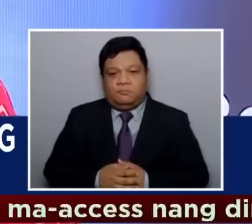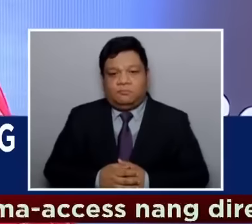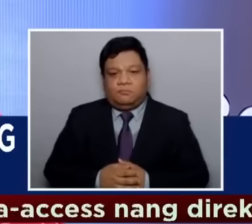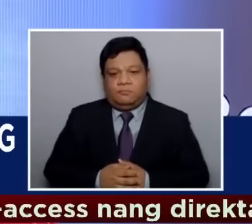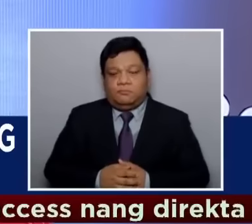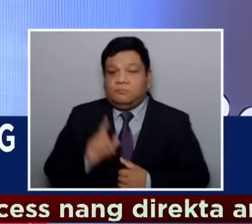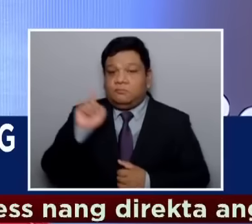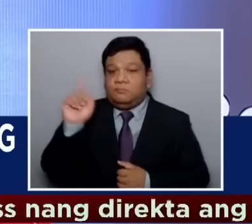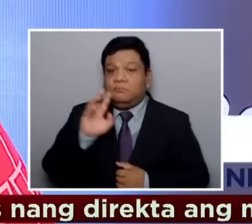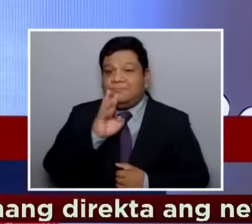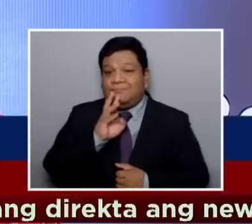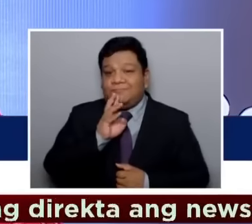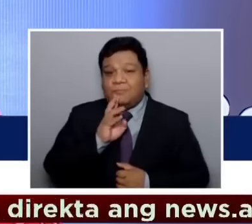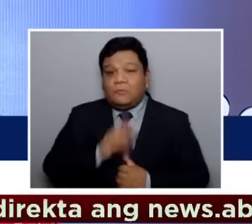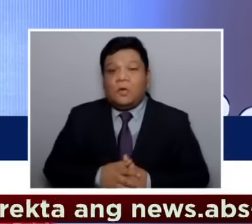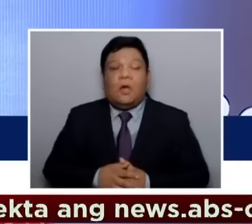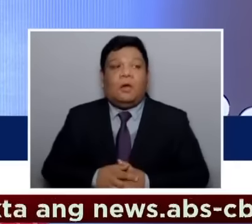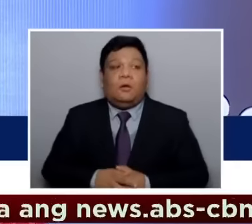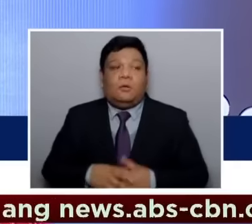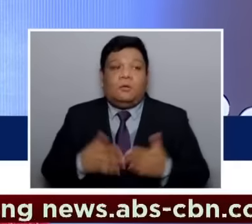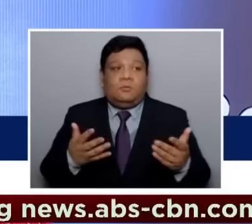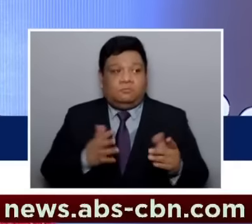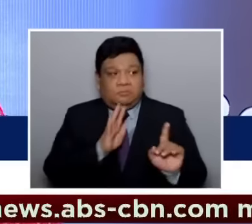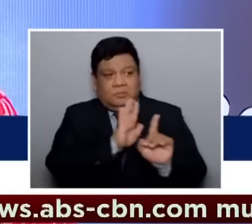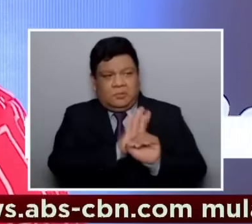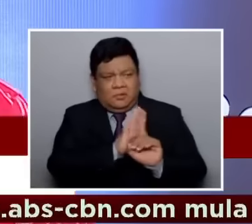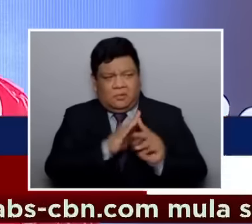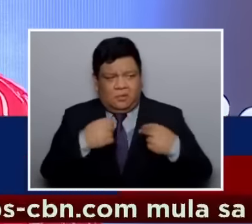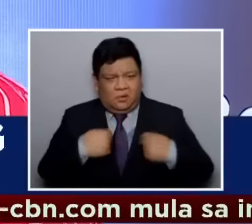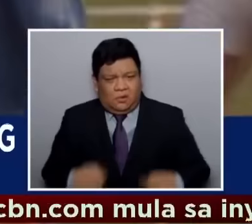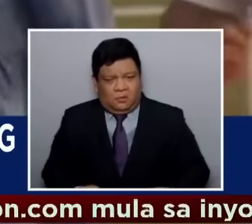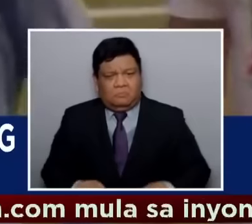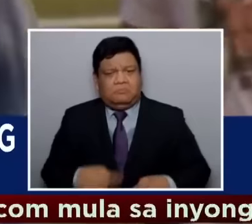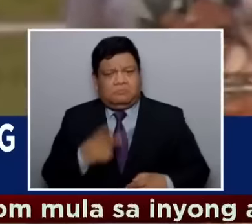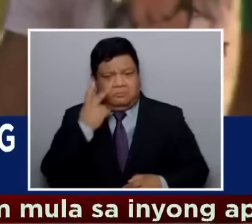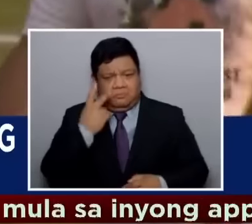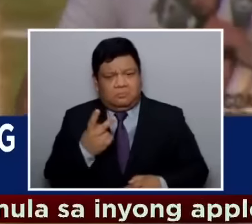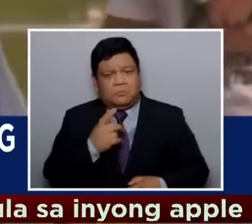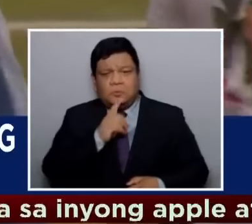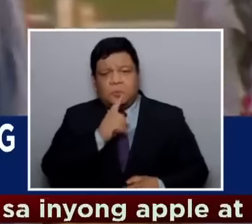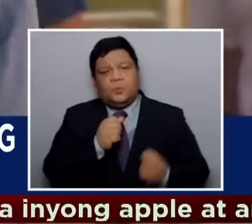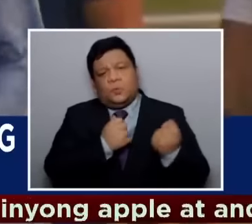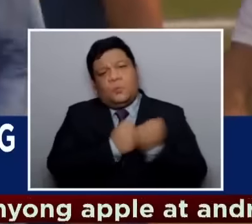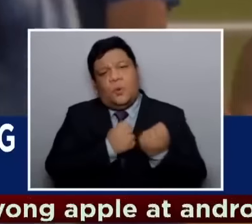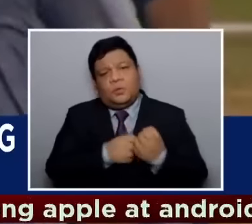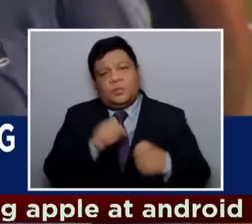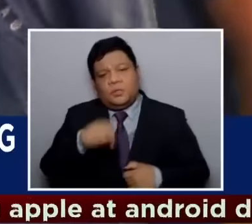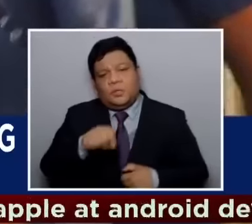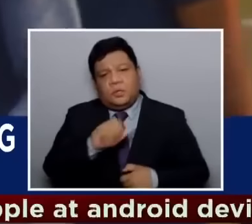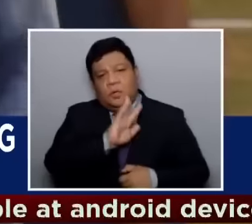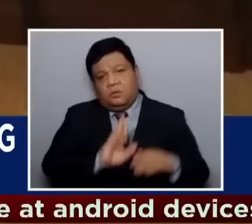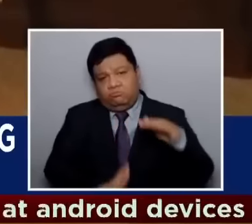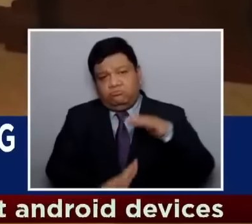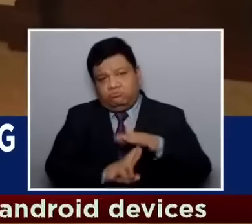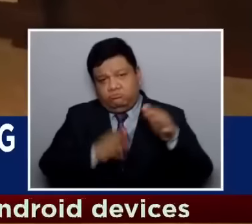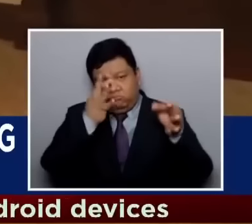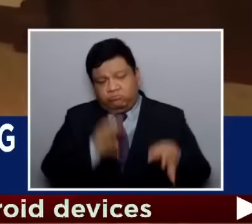For the safety, sa health niya, of course, sinusuportahan natin yung pag-retiro niya sa boxing.